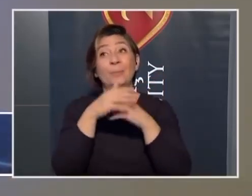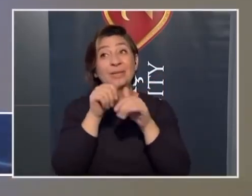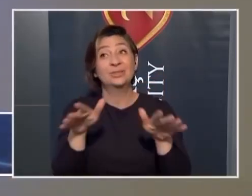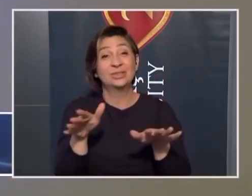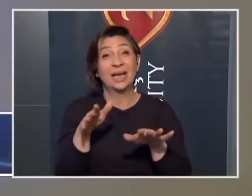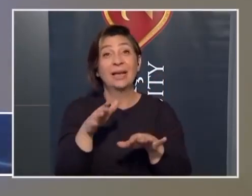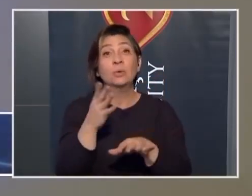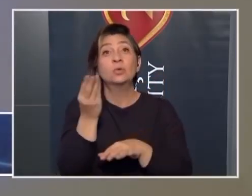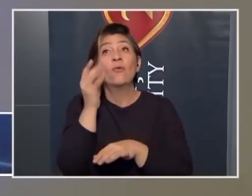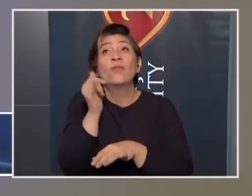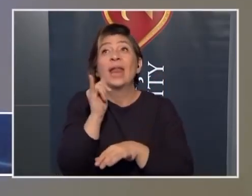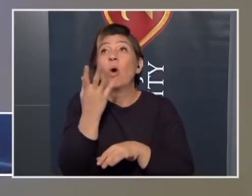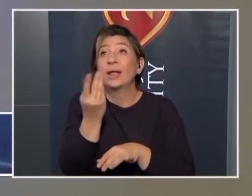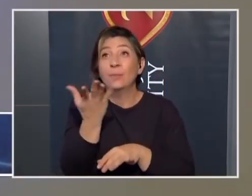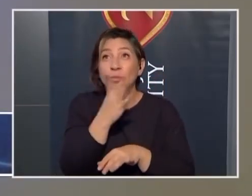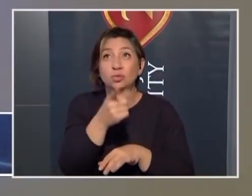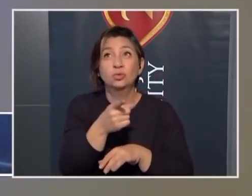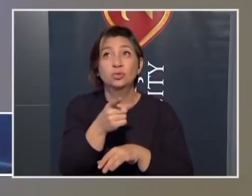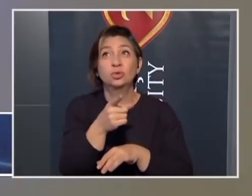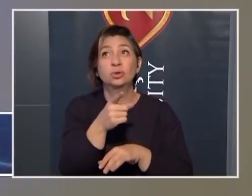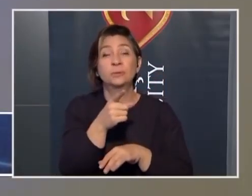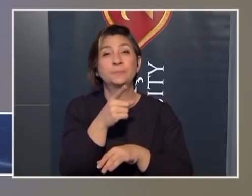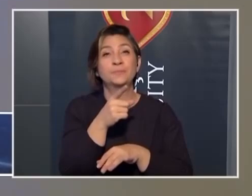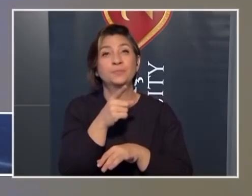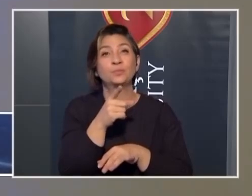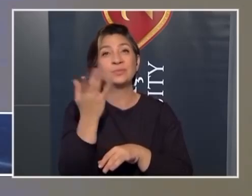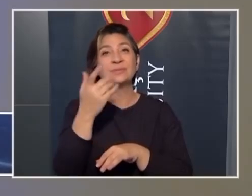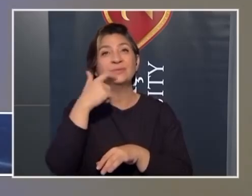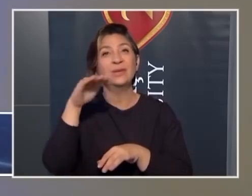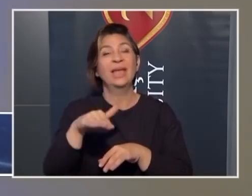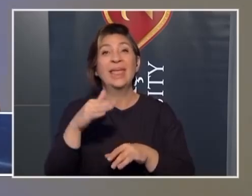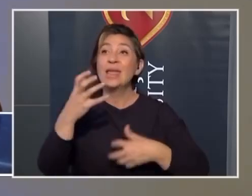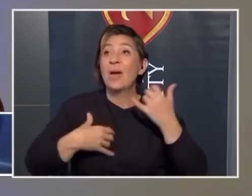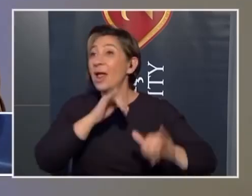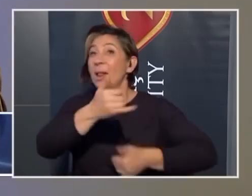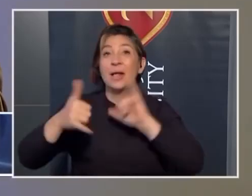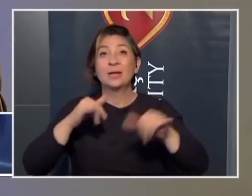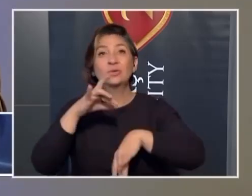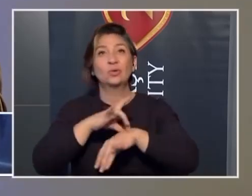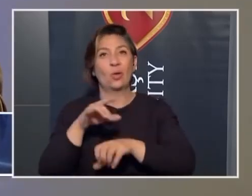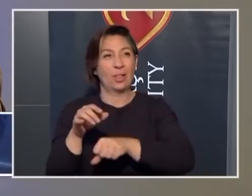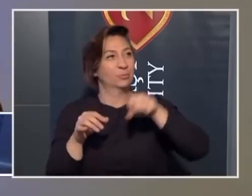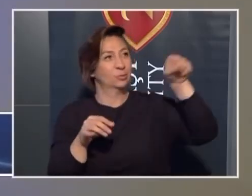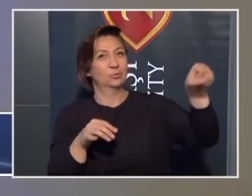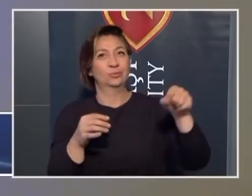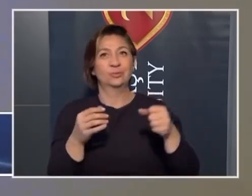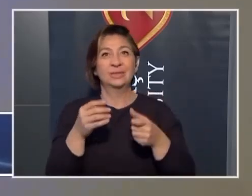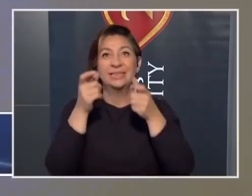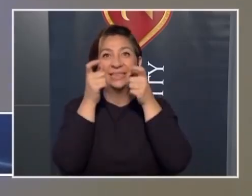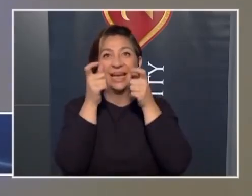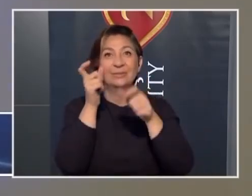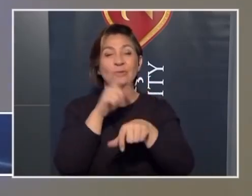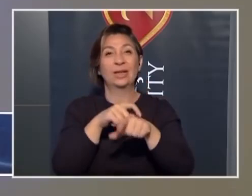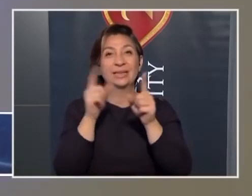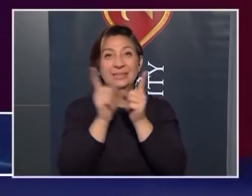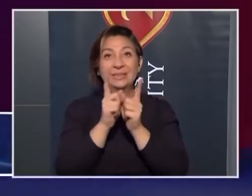fena. Yani bu çocuk mesela bunu daha küçük yaşta hiperaktif diye doktora götürüyoruz. Yani dikkat süreleri